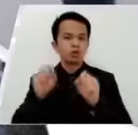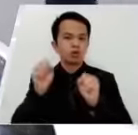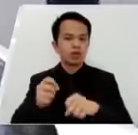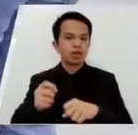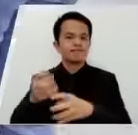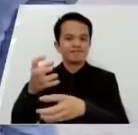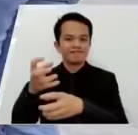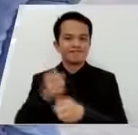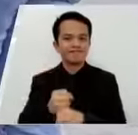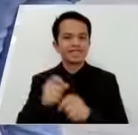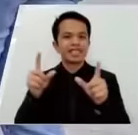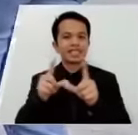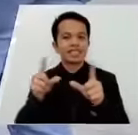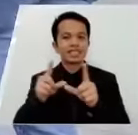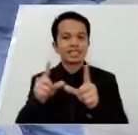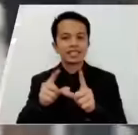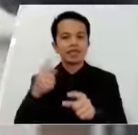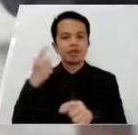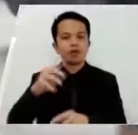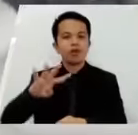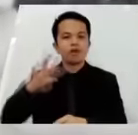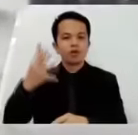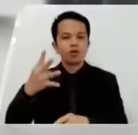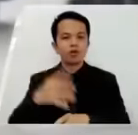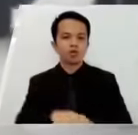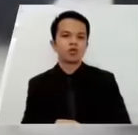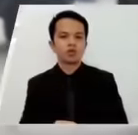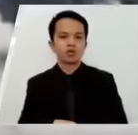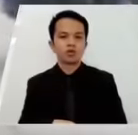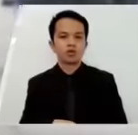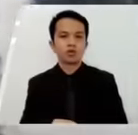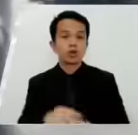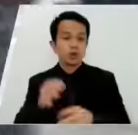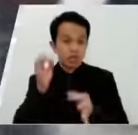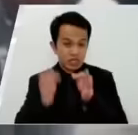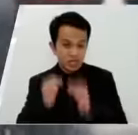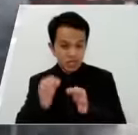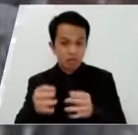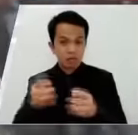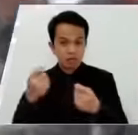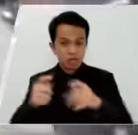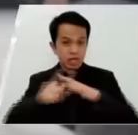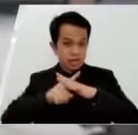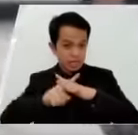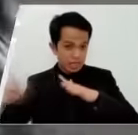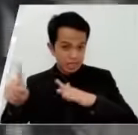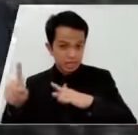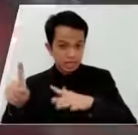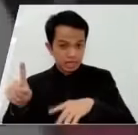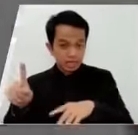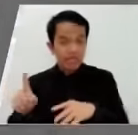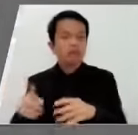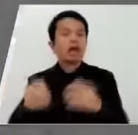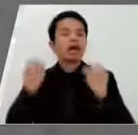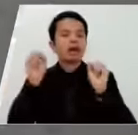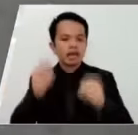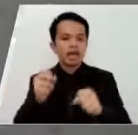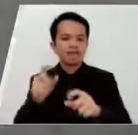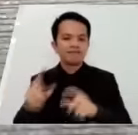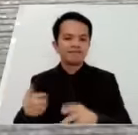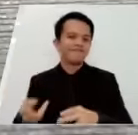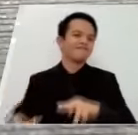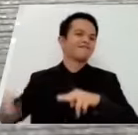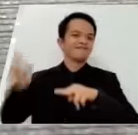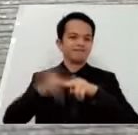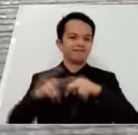lisensya sa ika-apat na offense. Kapag nagtangkang tumakas daw ang motorista, maaari itong patawa ng parusa